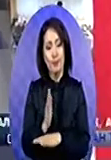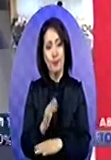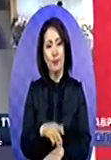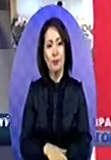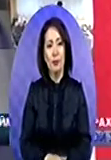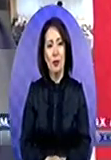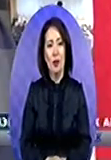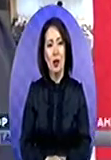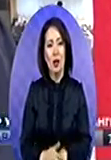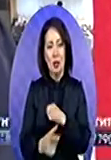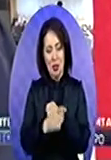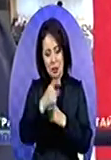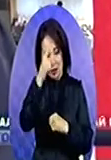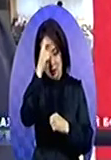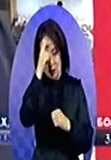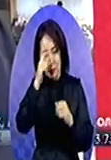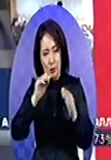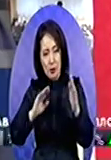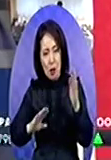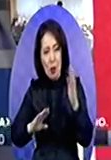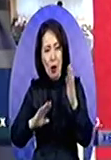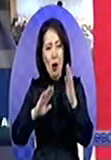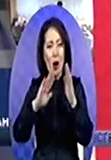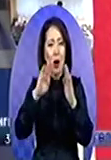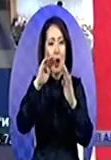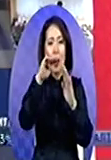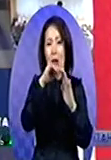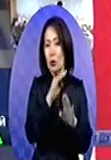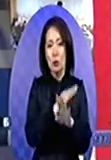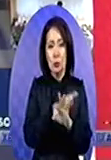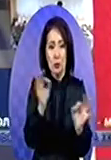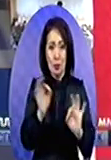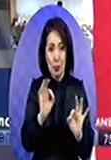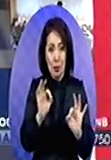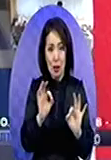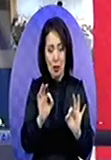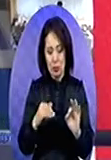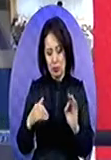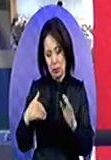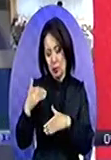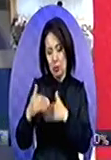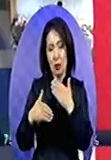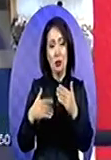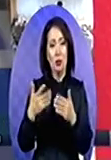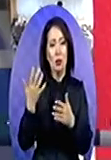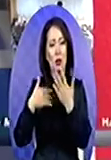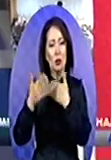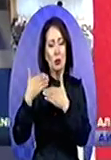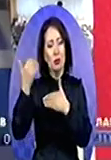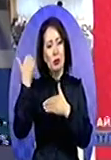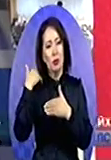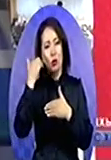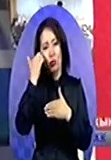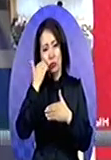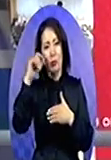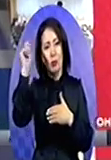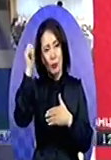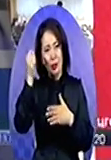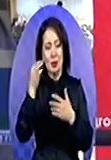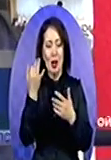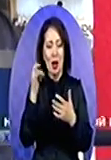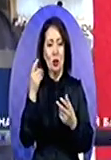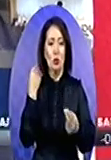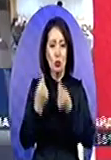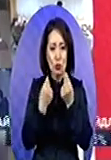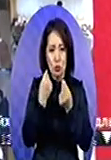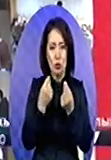Эрдэмд оргил байдаггүй. Тийм учраас үе үеийн одоо Ахмад багш нар, Ардын багш нар, Ардын жүжигчд, Гавьяа